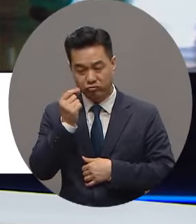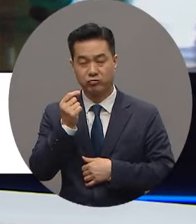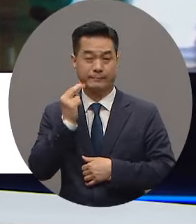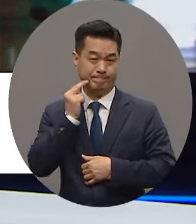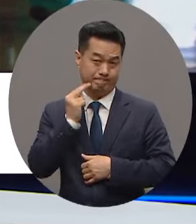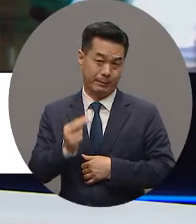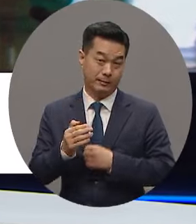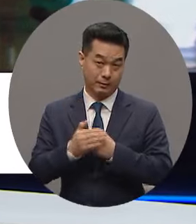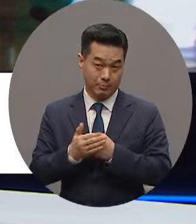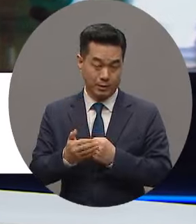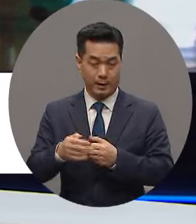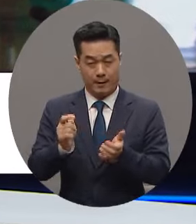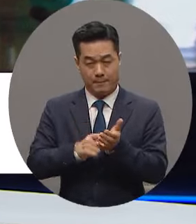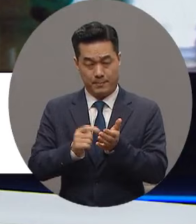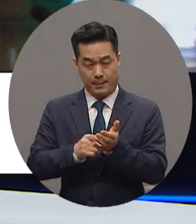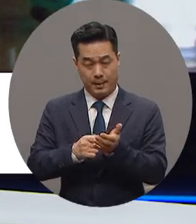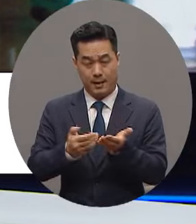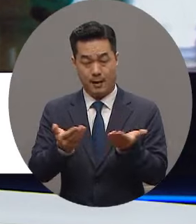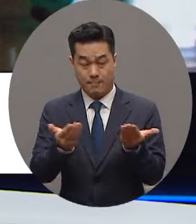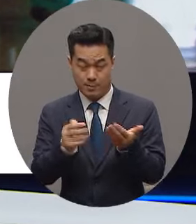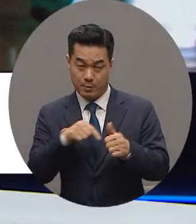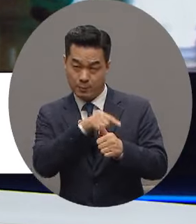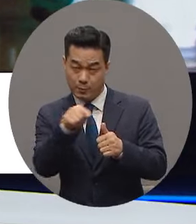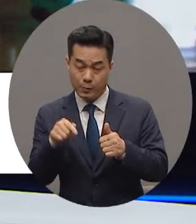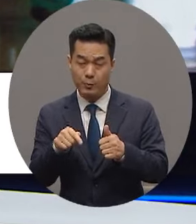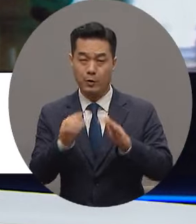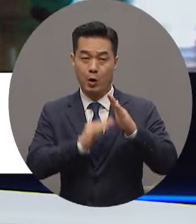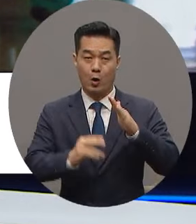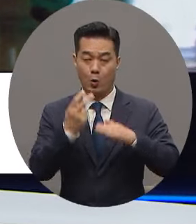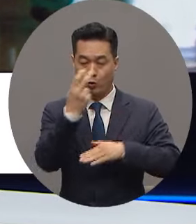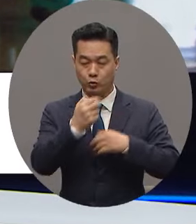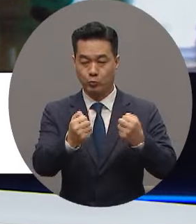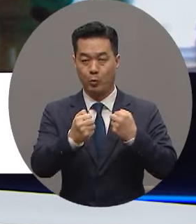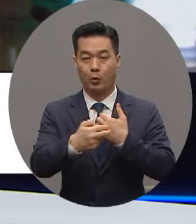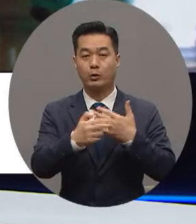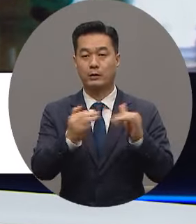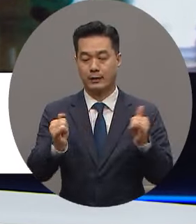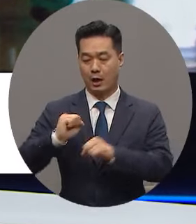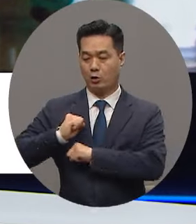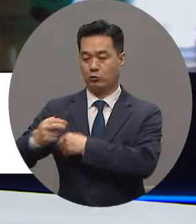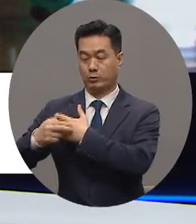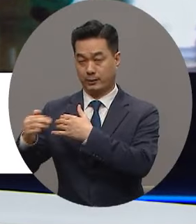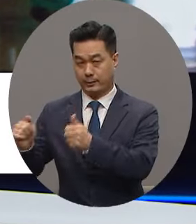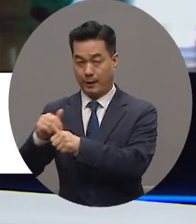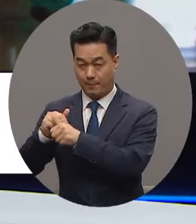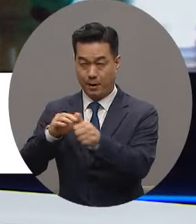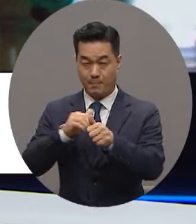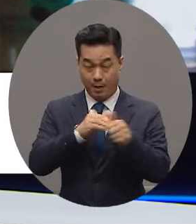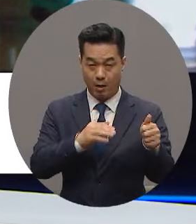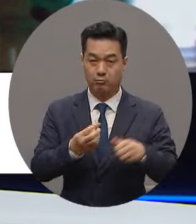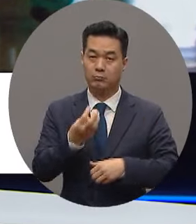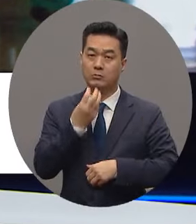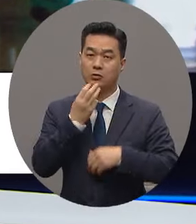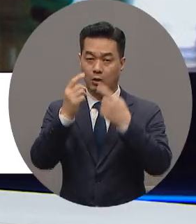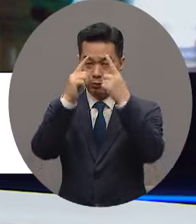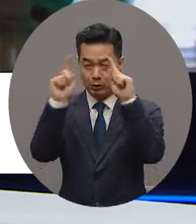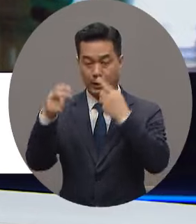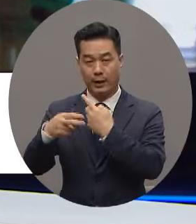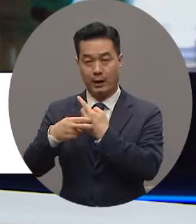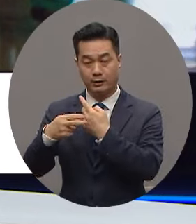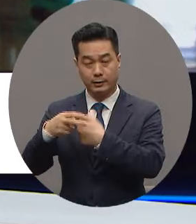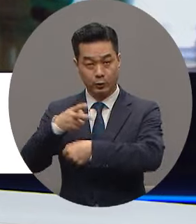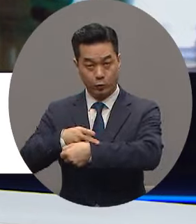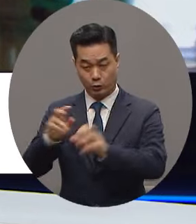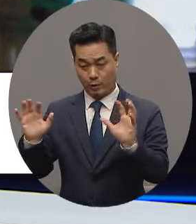책의 강화를 위해 오늘부터 공보 이와 군의관을 투입하는 가운데 서울대 의대 교수들이 잠시 후 긴급